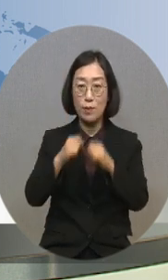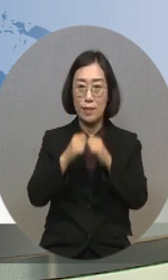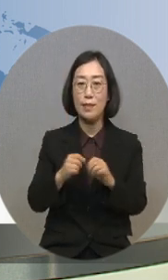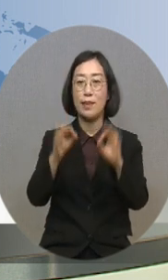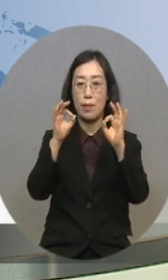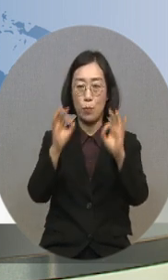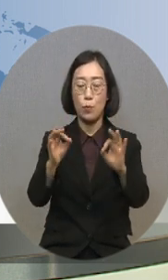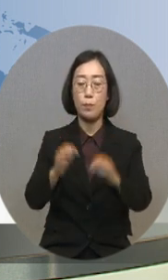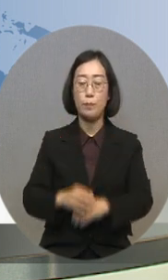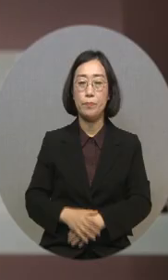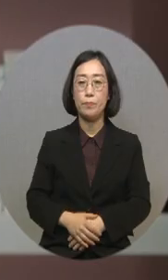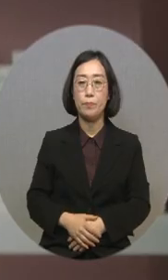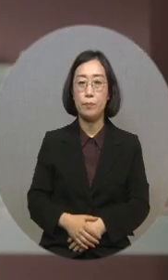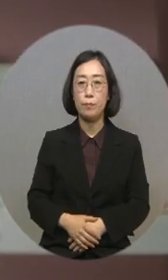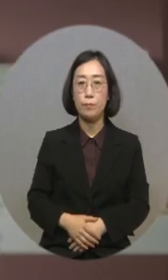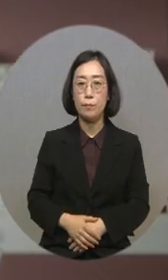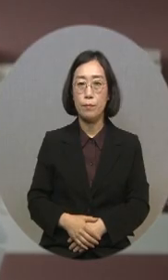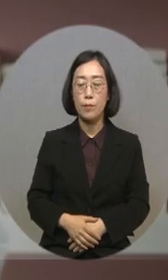전해드립니다.